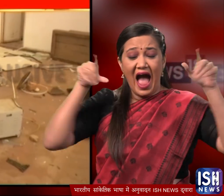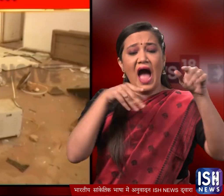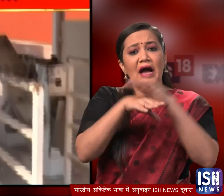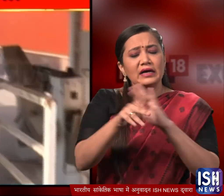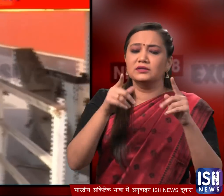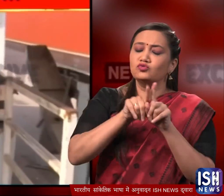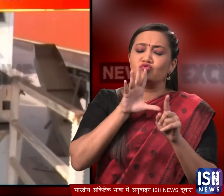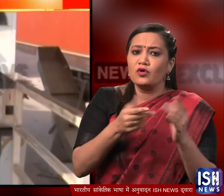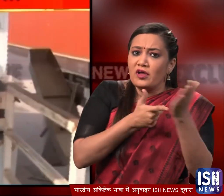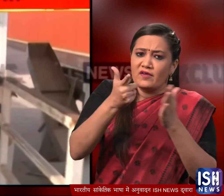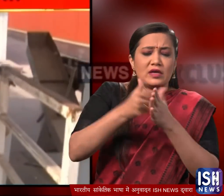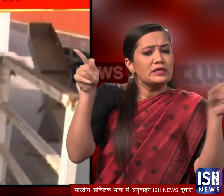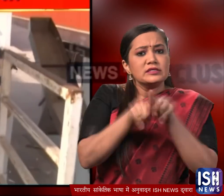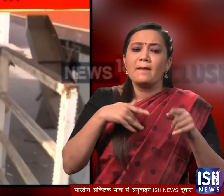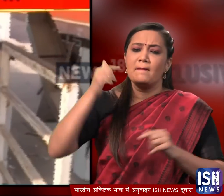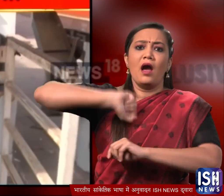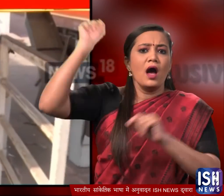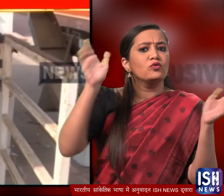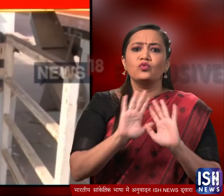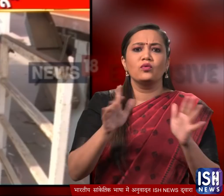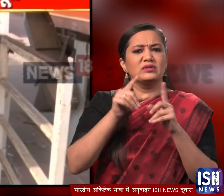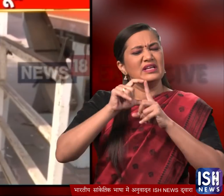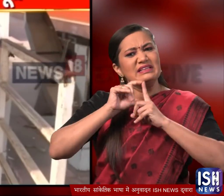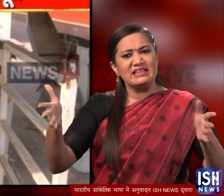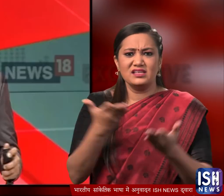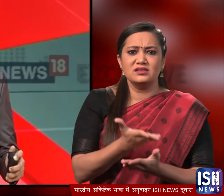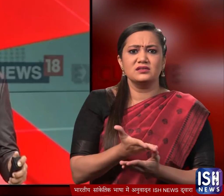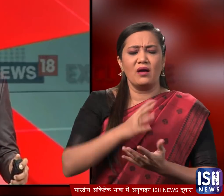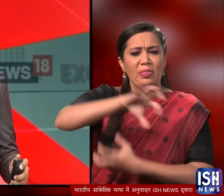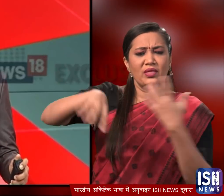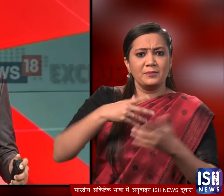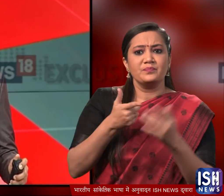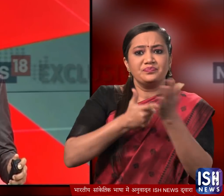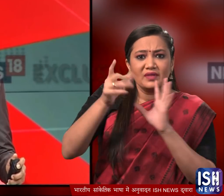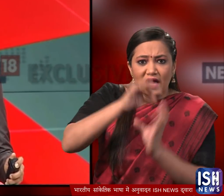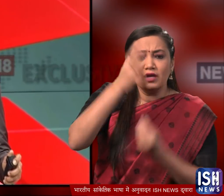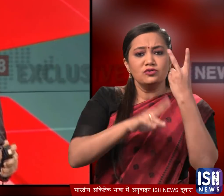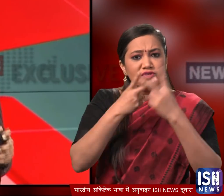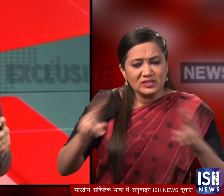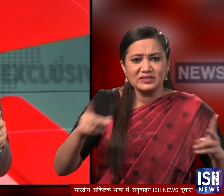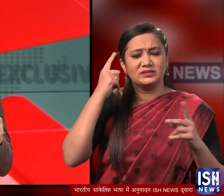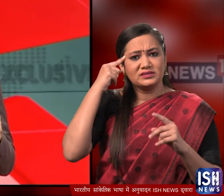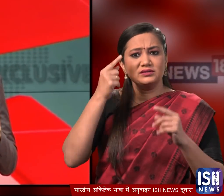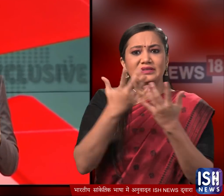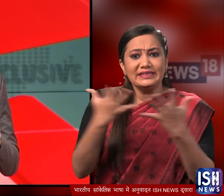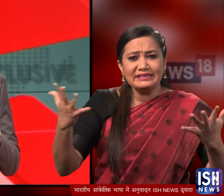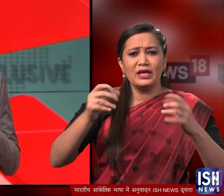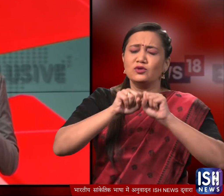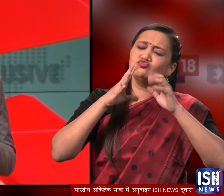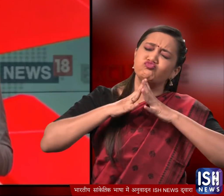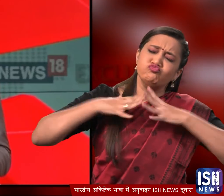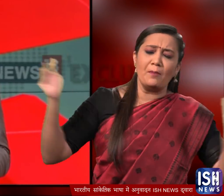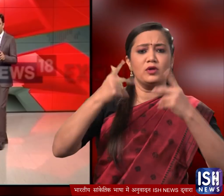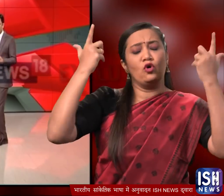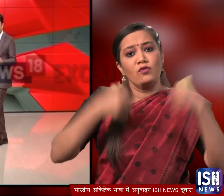किया गया, वो किसानों का आंदोलन नहीं बल्कि उपद्रव था। और उस उपद्रव में किसान संगठनों ने लाल किले की संपत्ति को